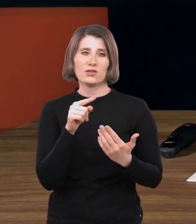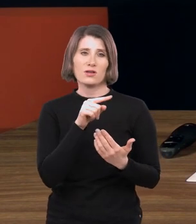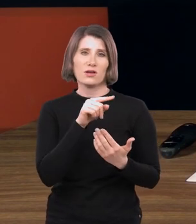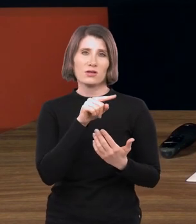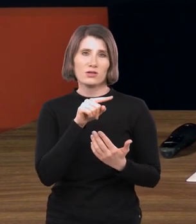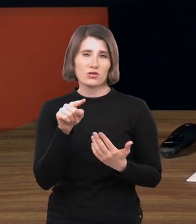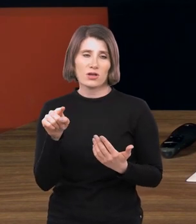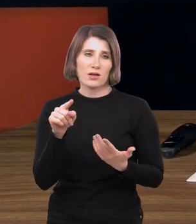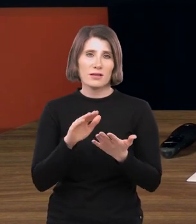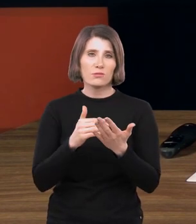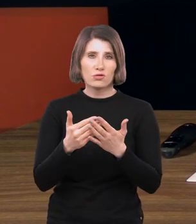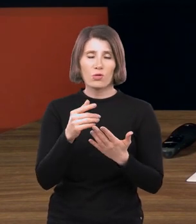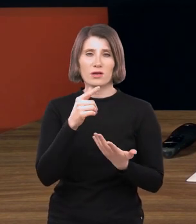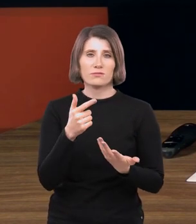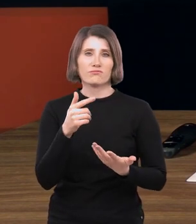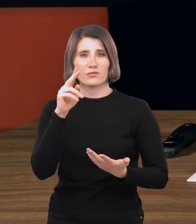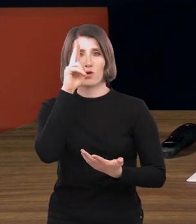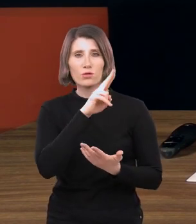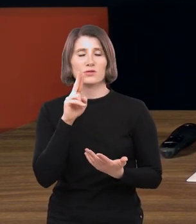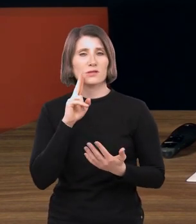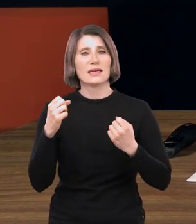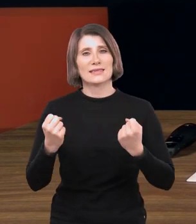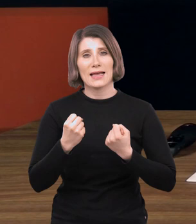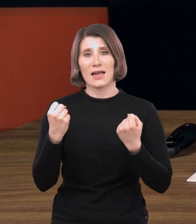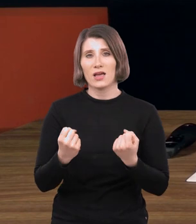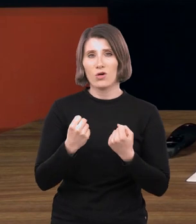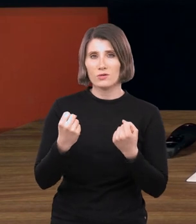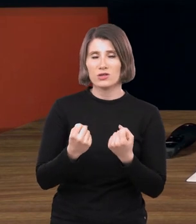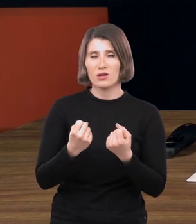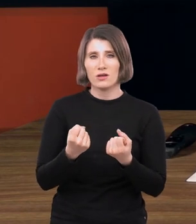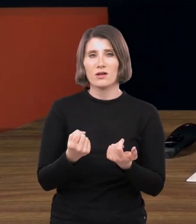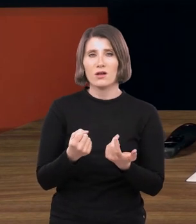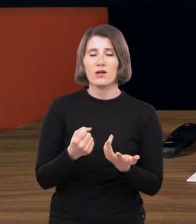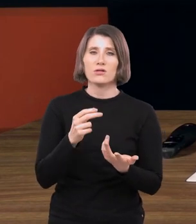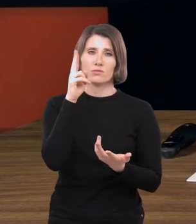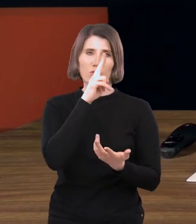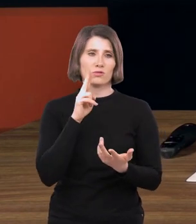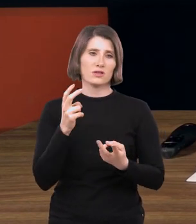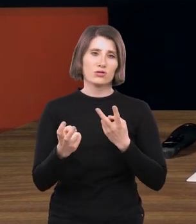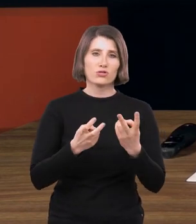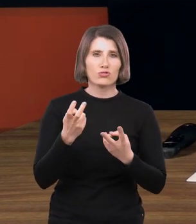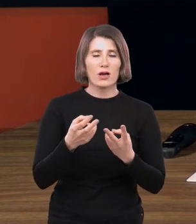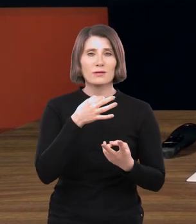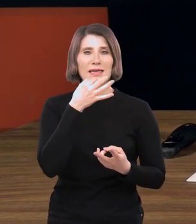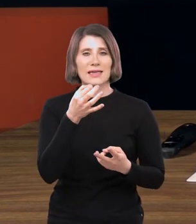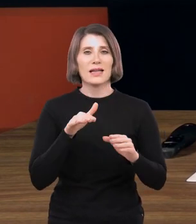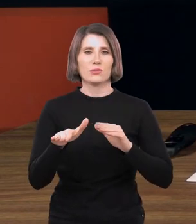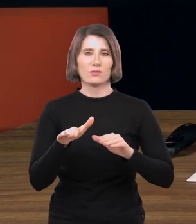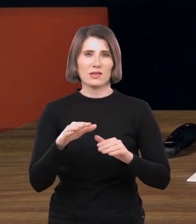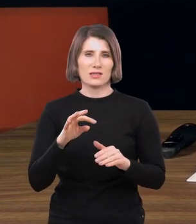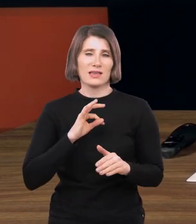taką potrzebą na przykład rodziców, którzy szukają najlepszego miejsca dla własnego dziecka, a